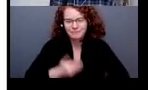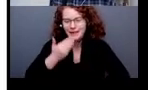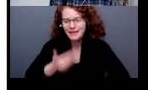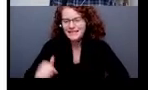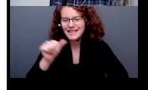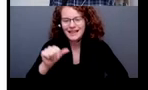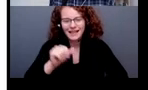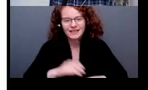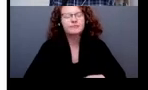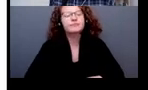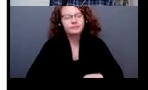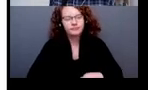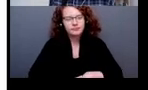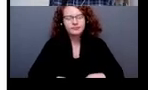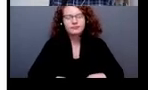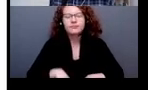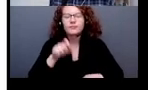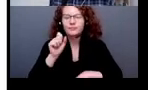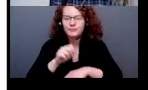Une petite précision par rapport